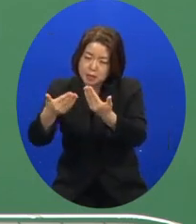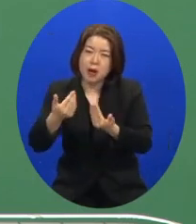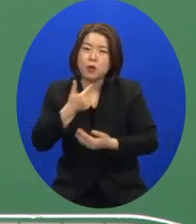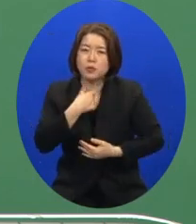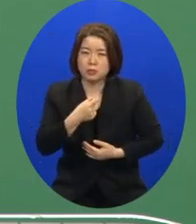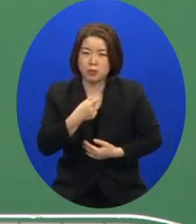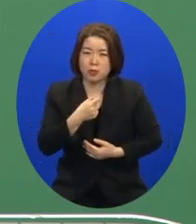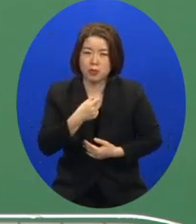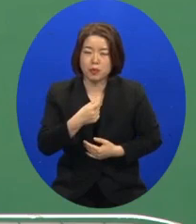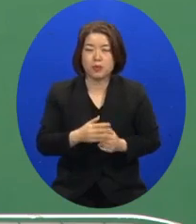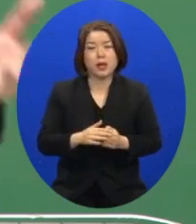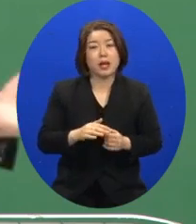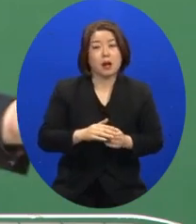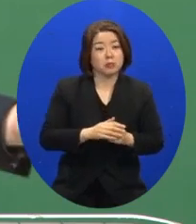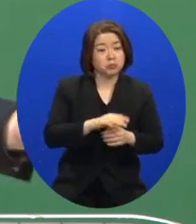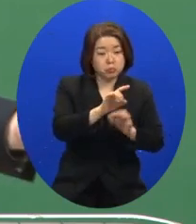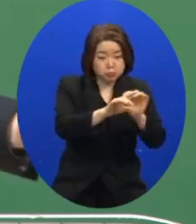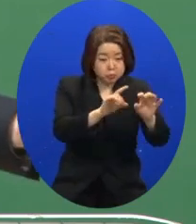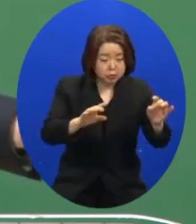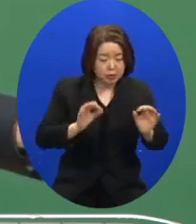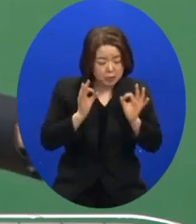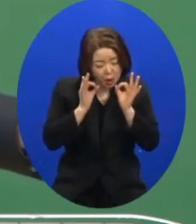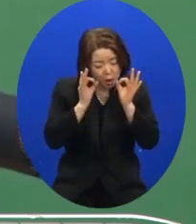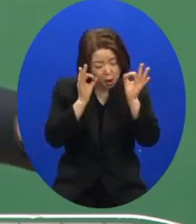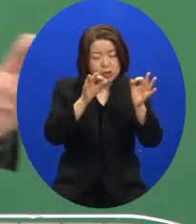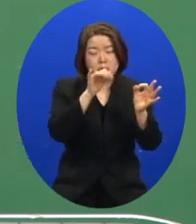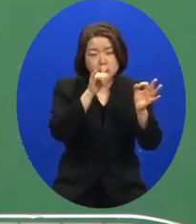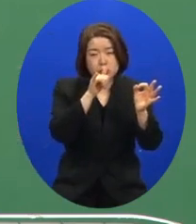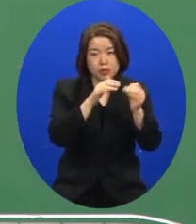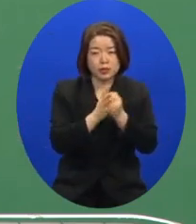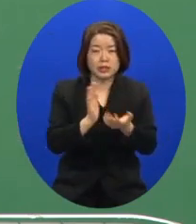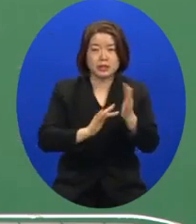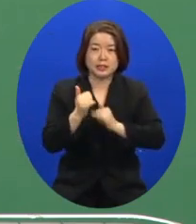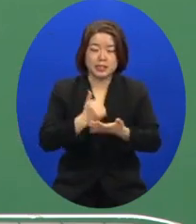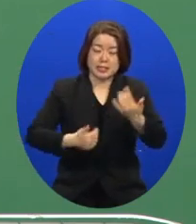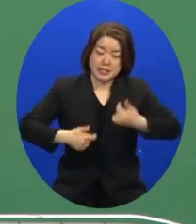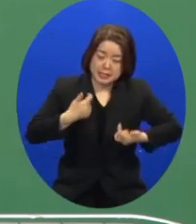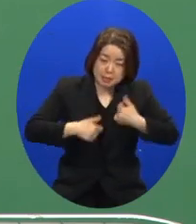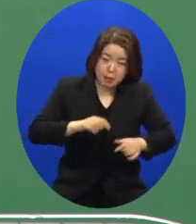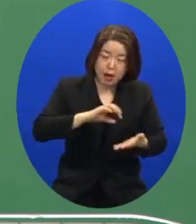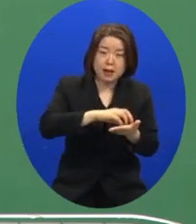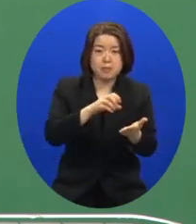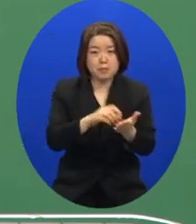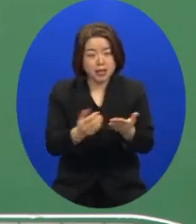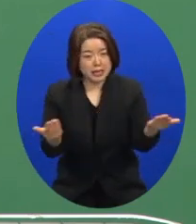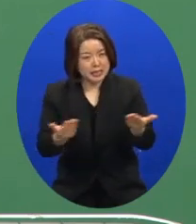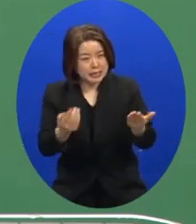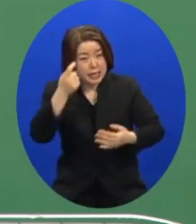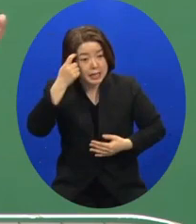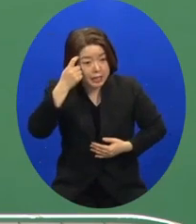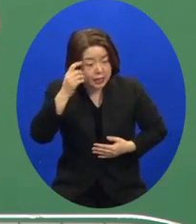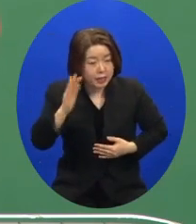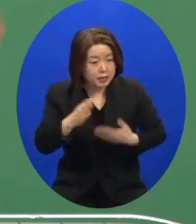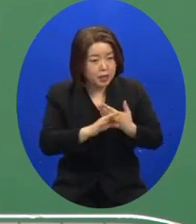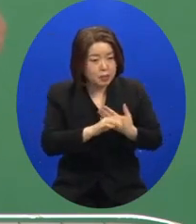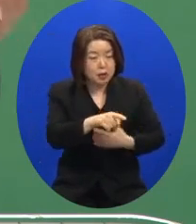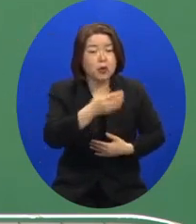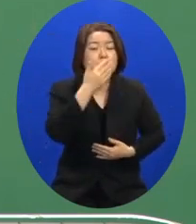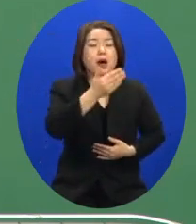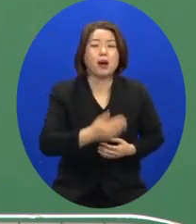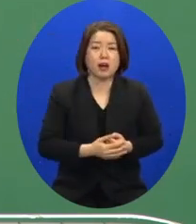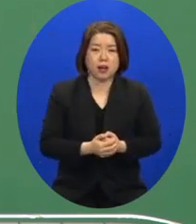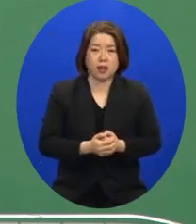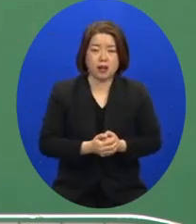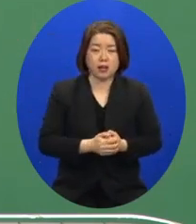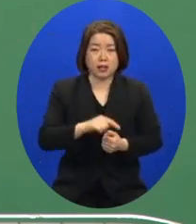받으려고 나름대로 최선을 다해요. 예수님이 기뻐할 만한 일이라고 생각되는 것이라면 해요.